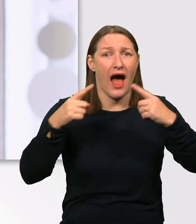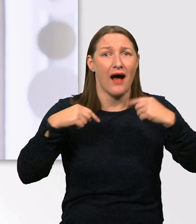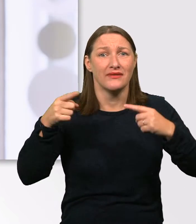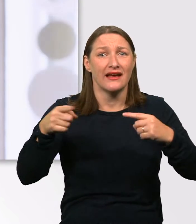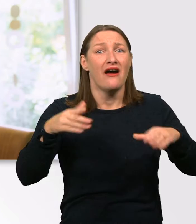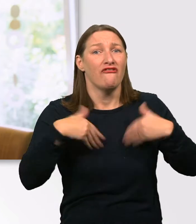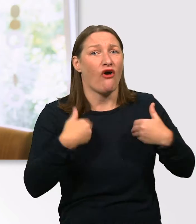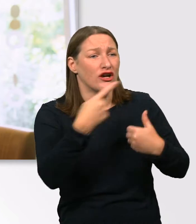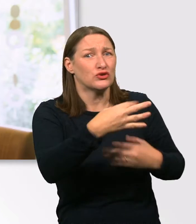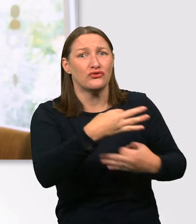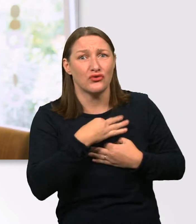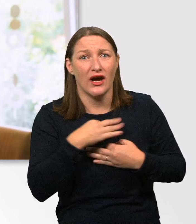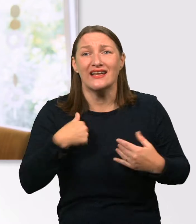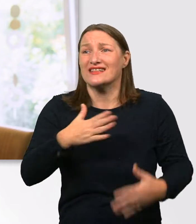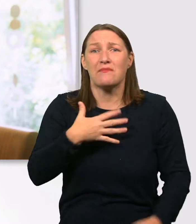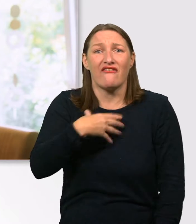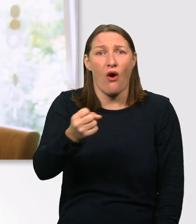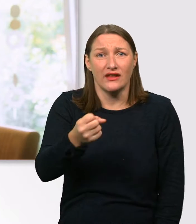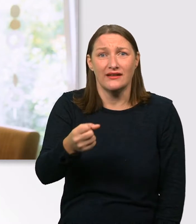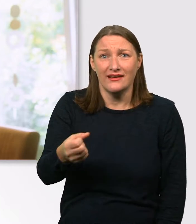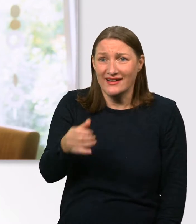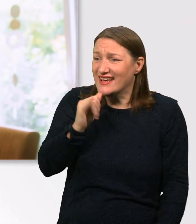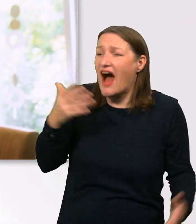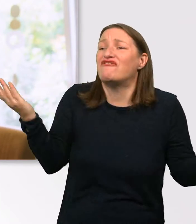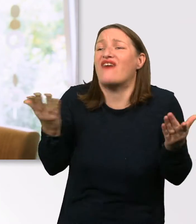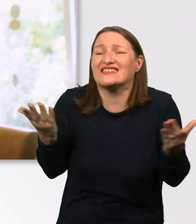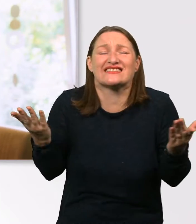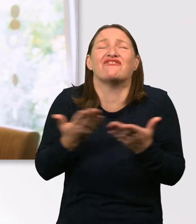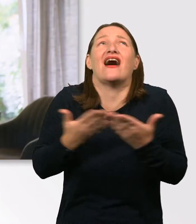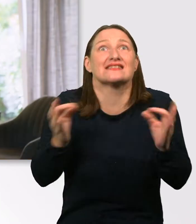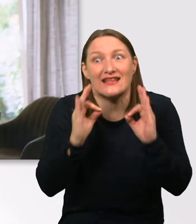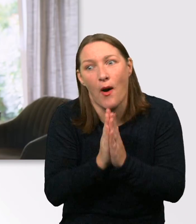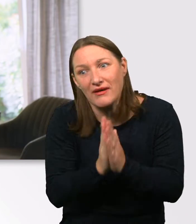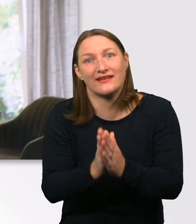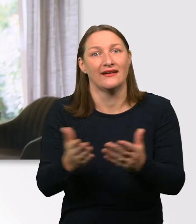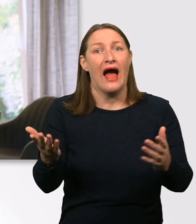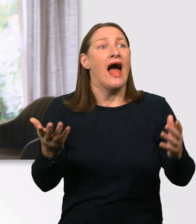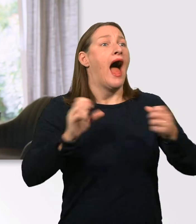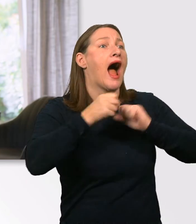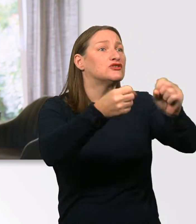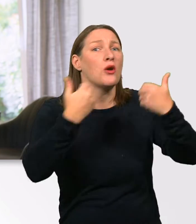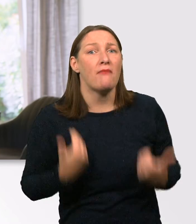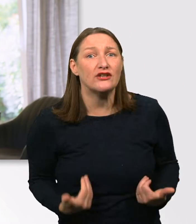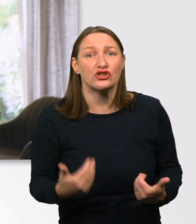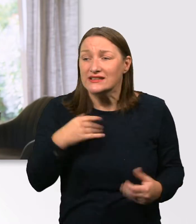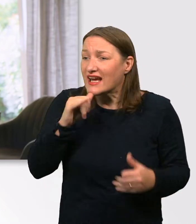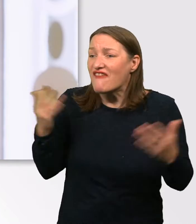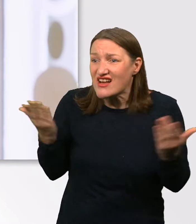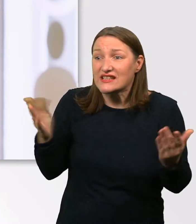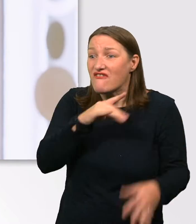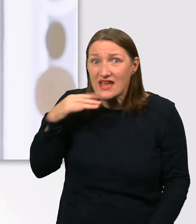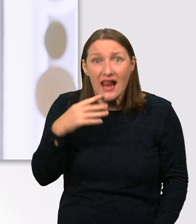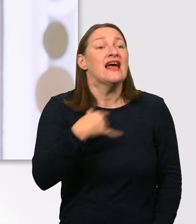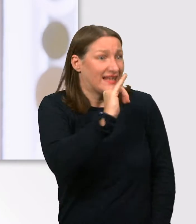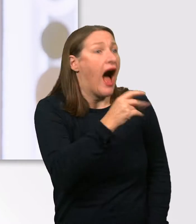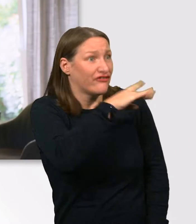dich für mich? Ich habe gewonnen. Und ich sage, ja, was, wo, wie, was denn? Bei Aktion Mensch! Und ich sage, was denn viel? Ich